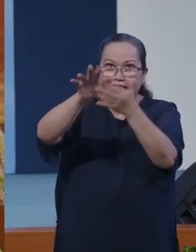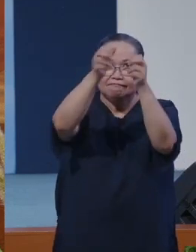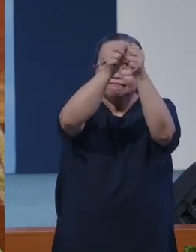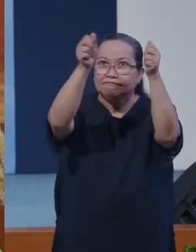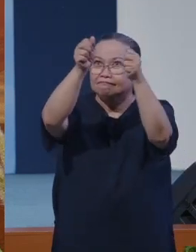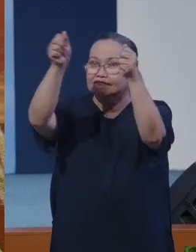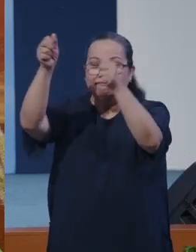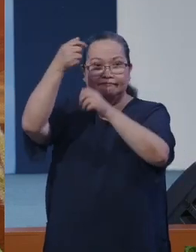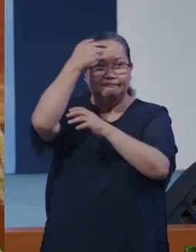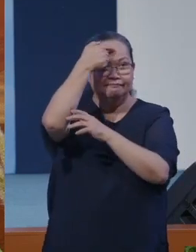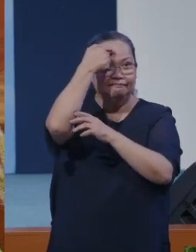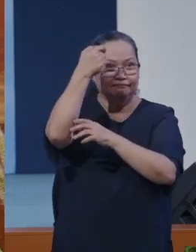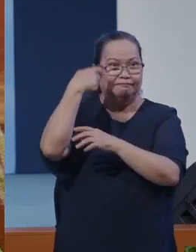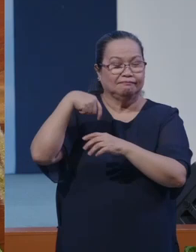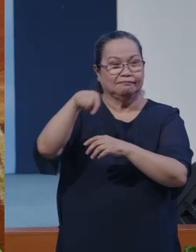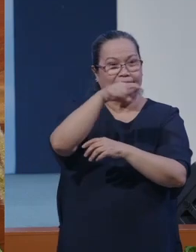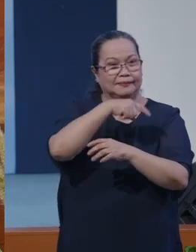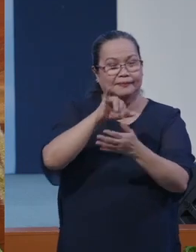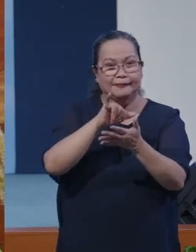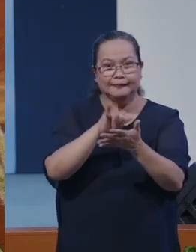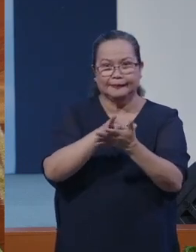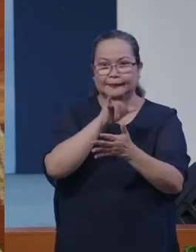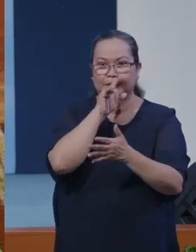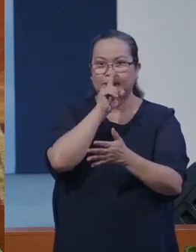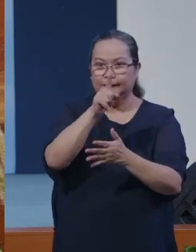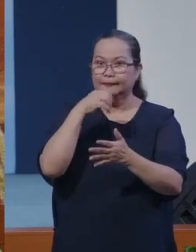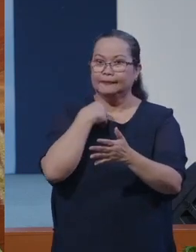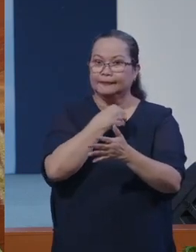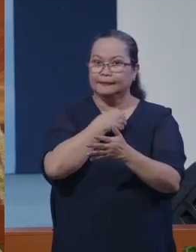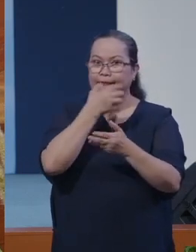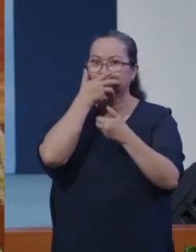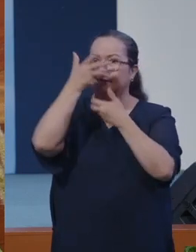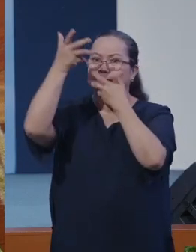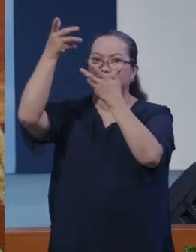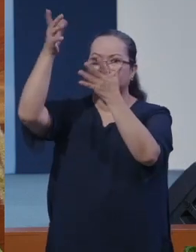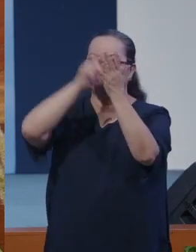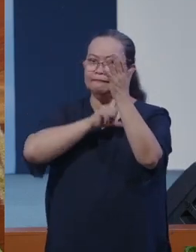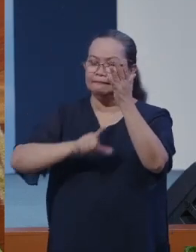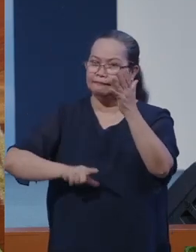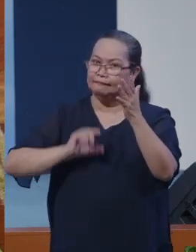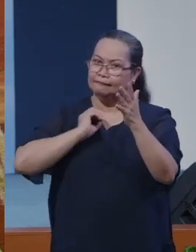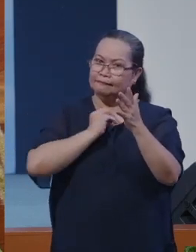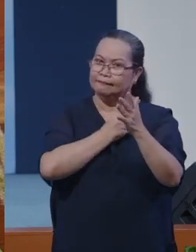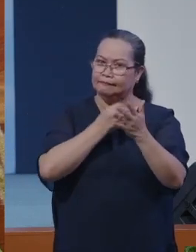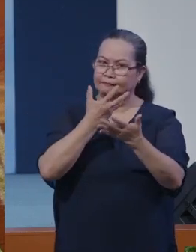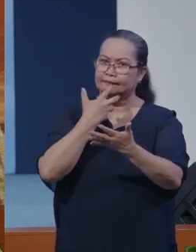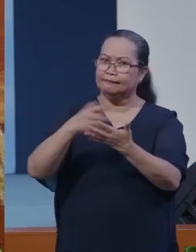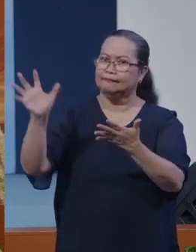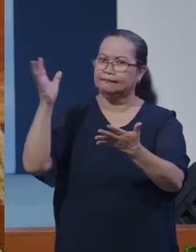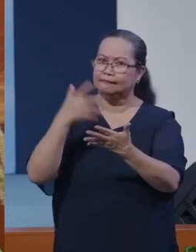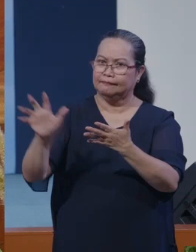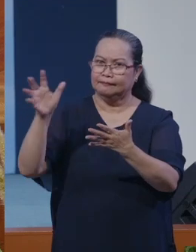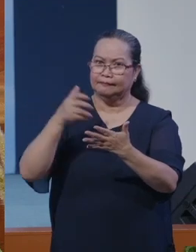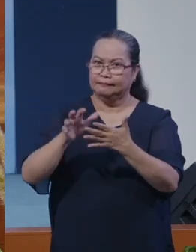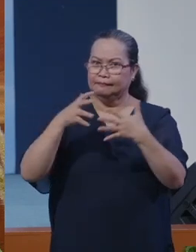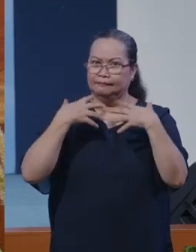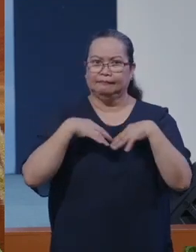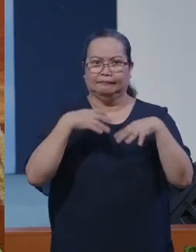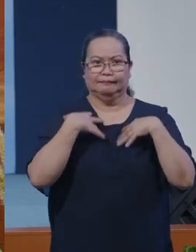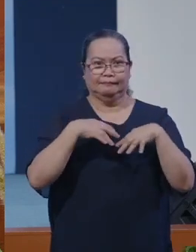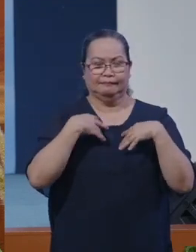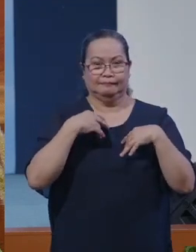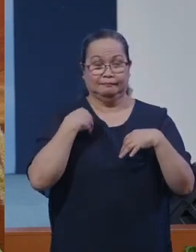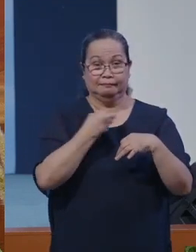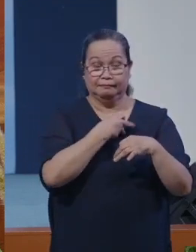namin sapagkat yun ang aming pagkukonfess sa Panginoon na kami ay naging waldas. Hindi naman